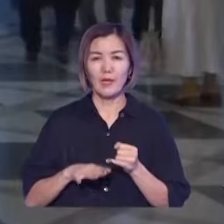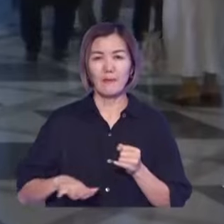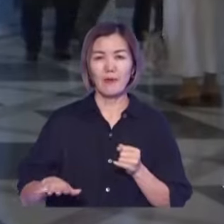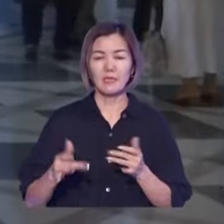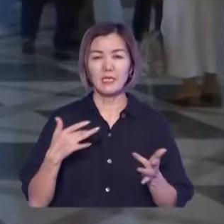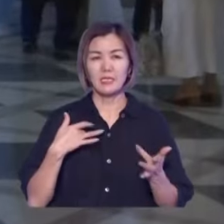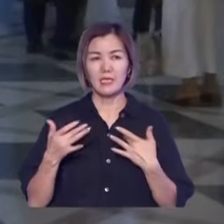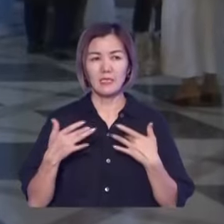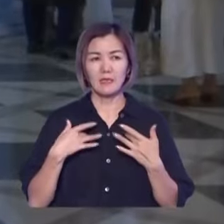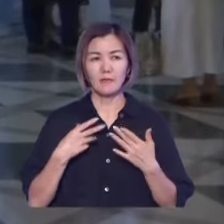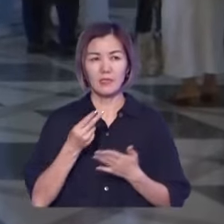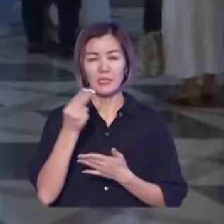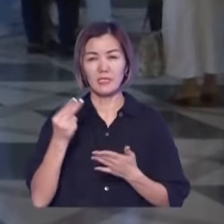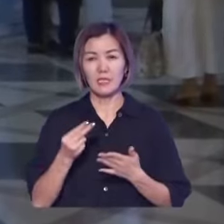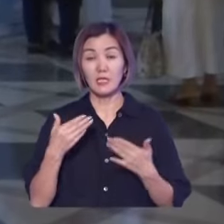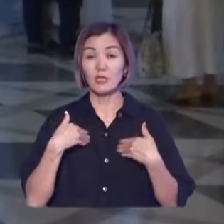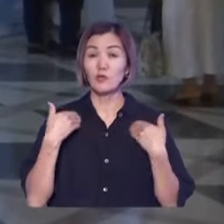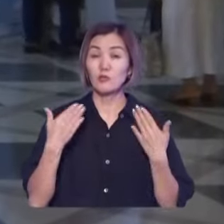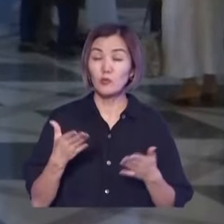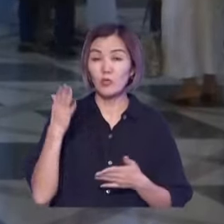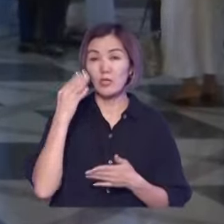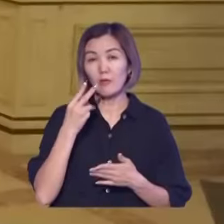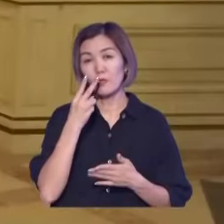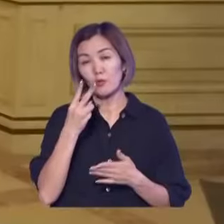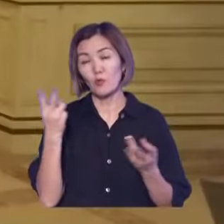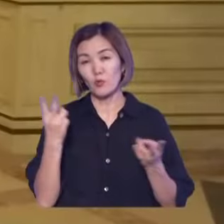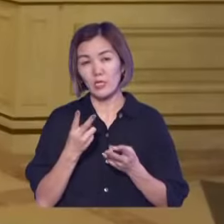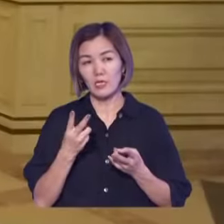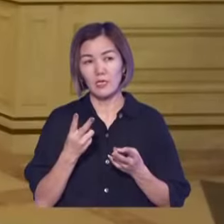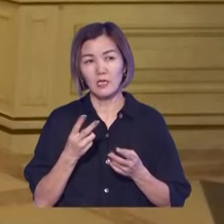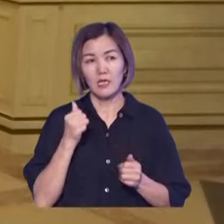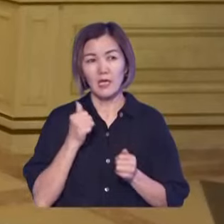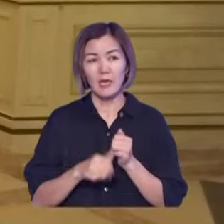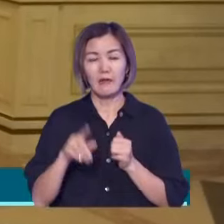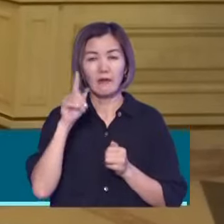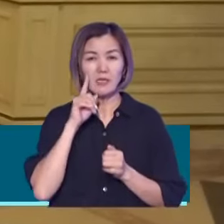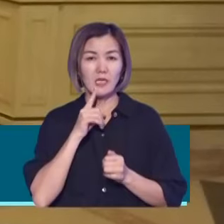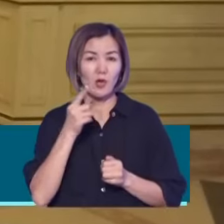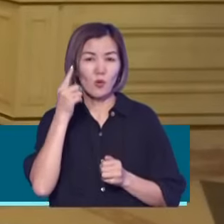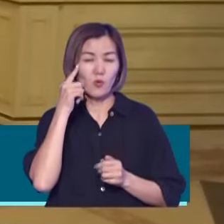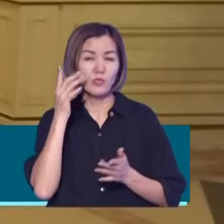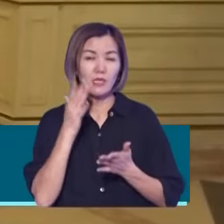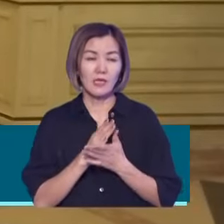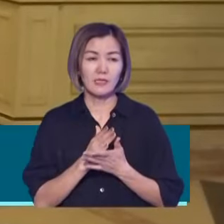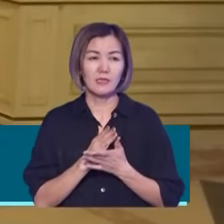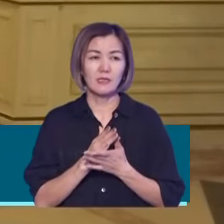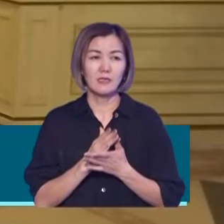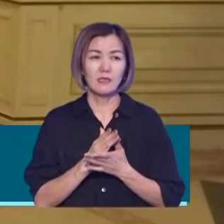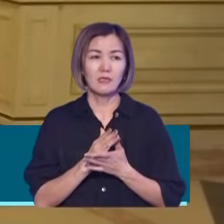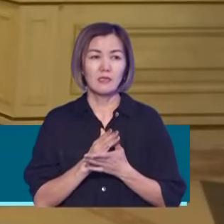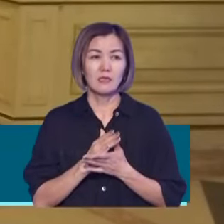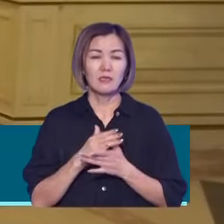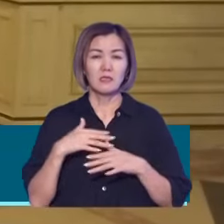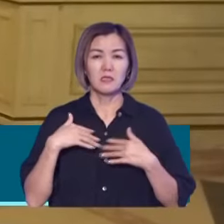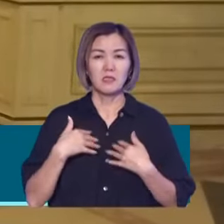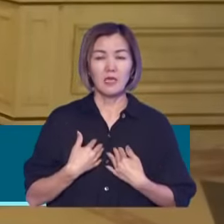театрларда емес, мұны Астанада көрсету керек, Алматыда көрсету керек деп ойлаймын. Әр қазаққа ой салатын, қазіргі біздің бір жағынан трагедия